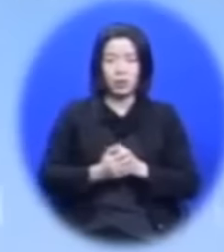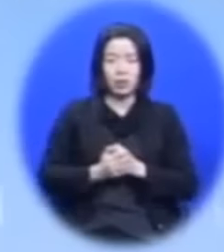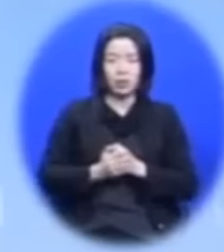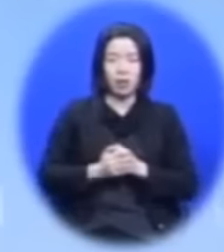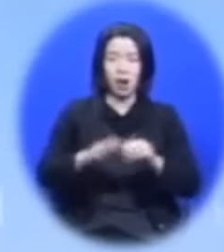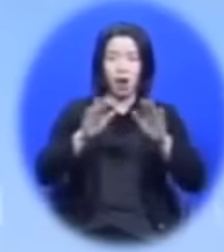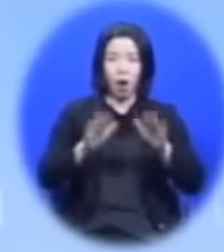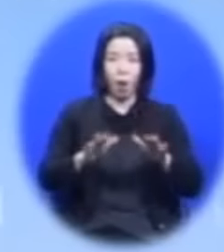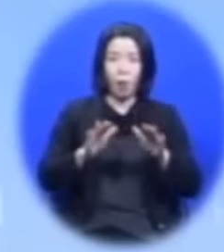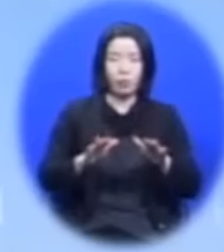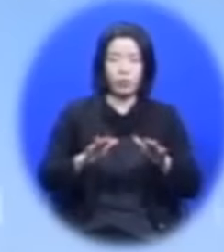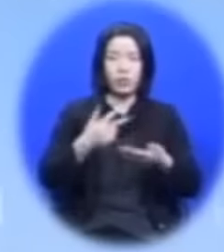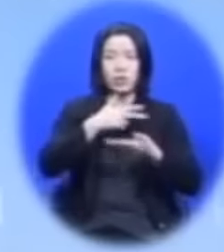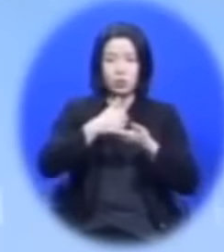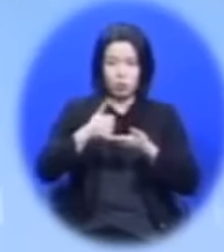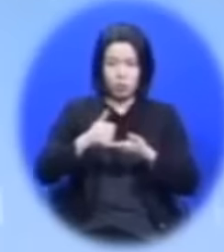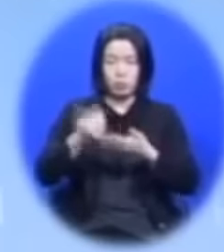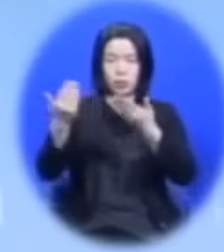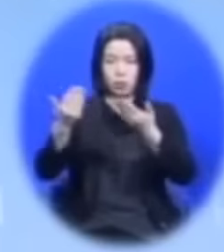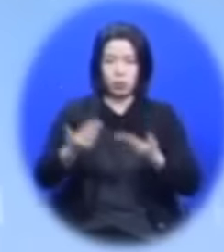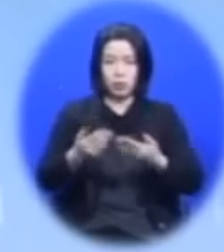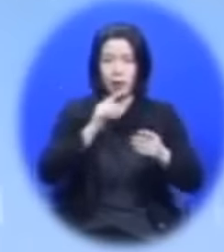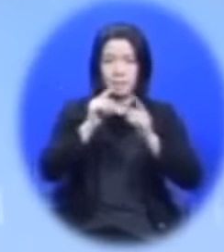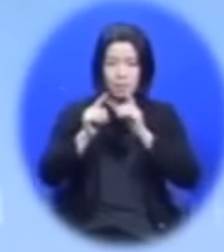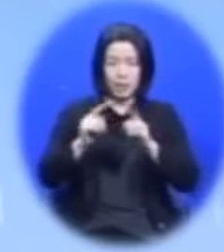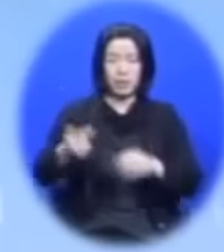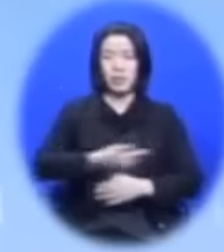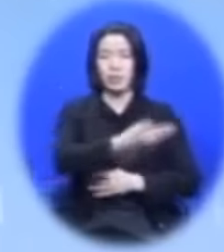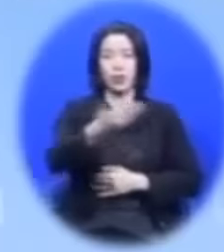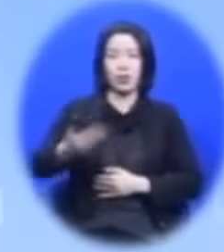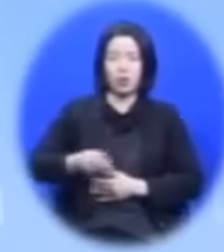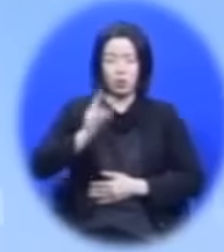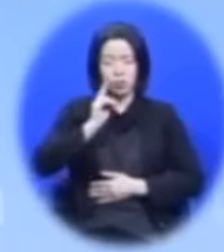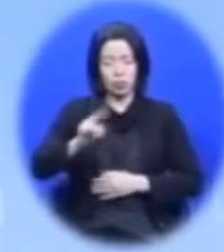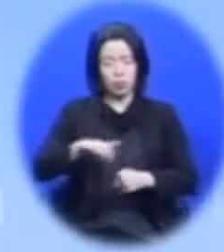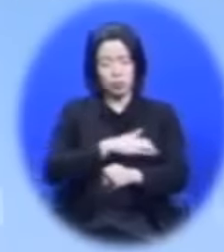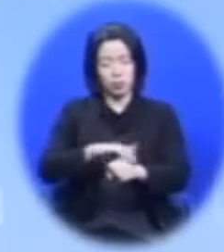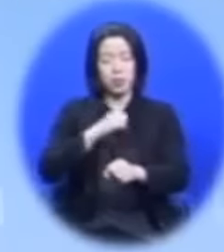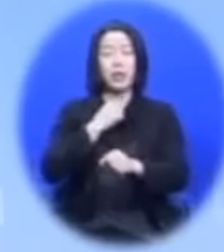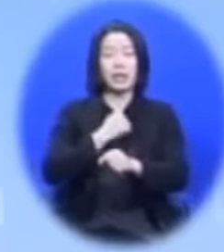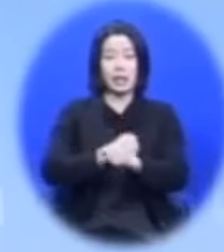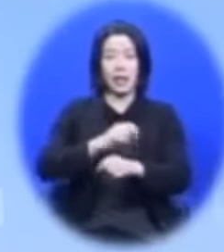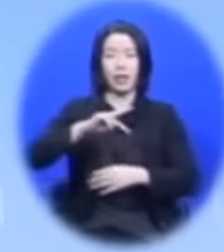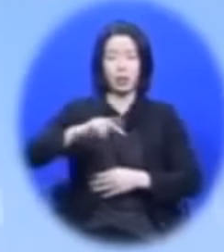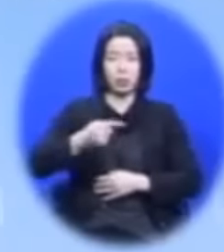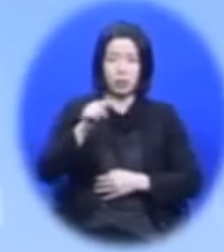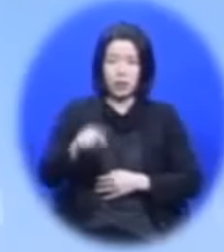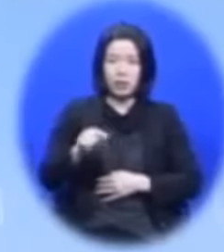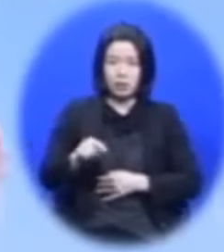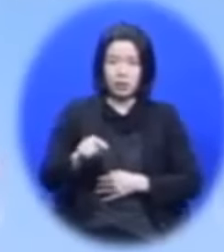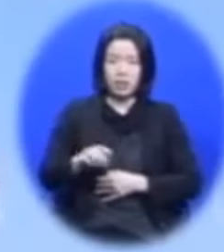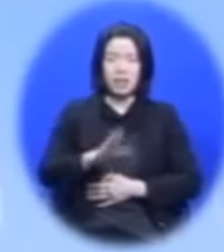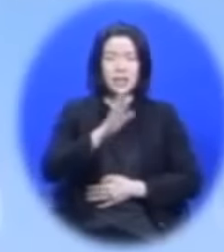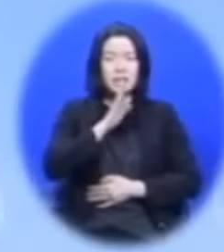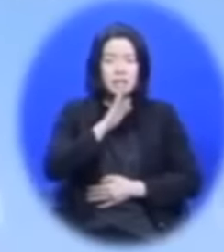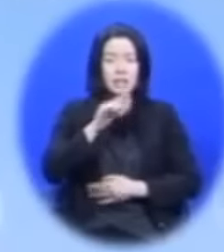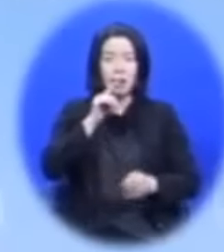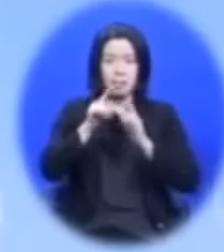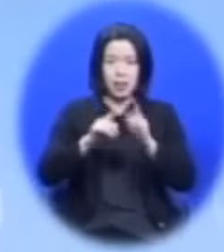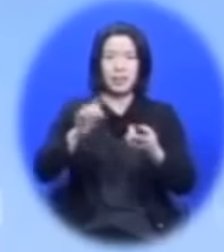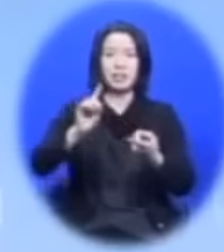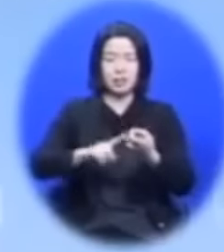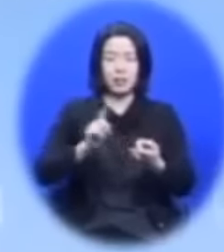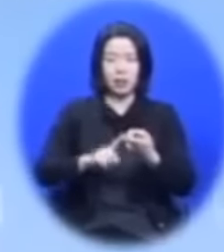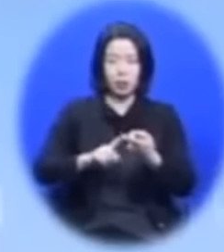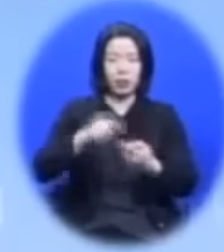오늘 주님이 주시는 말씀이 여러분을 심히 불편하게 하더라도 이것이 진짜 말씀